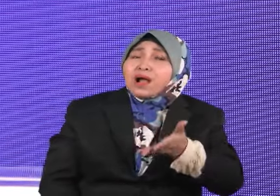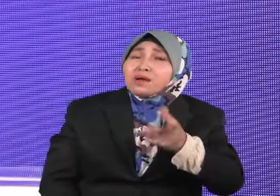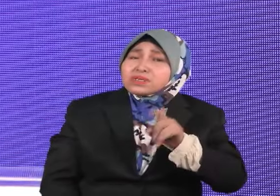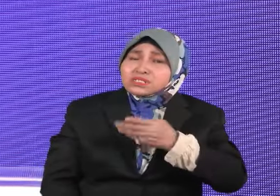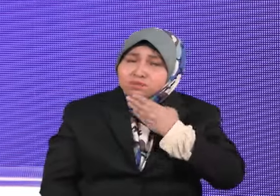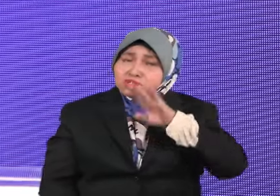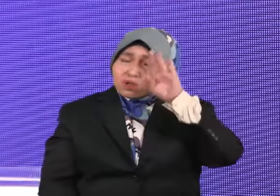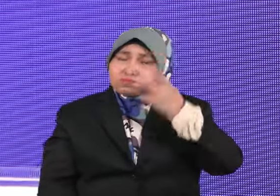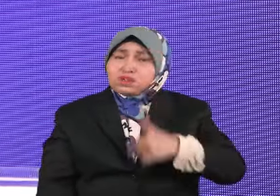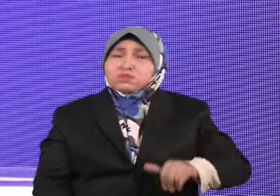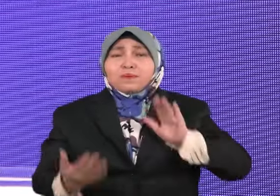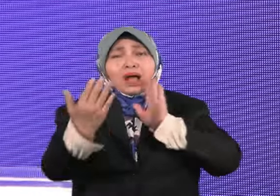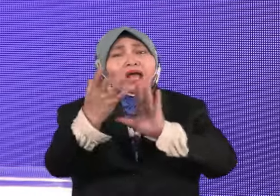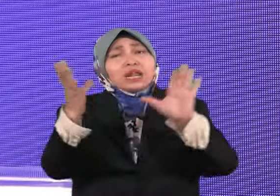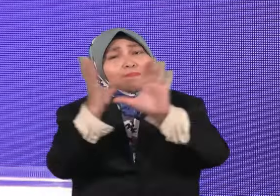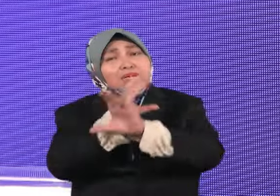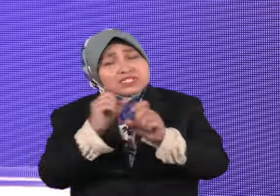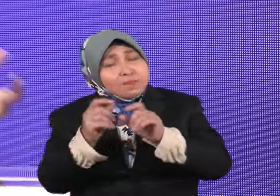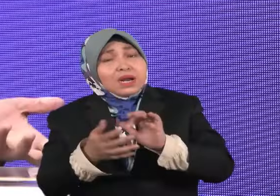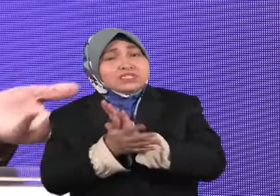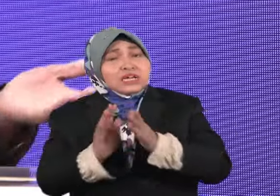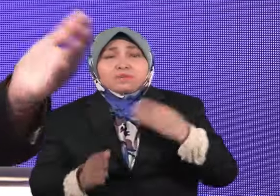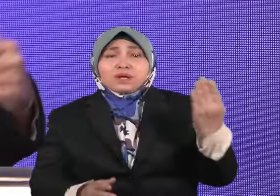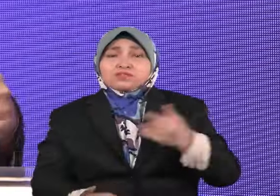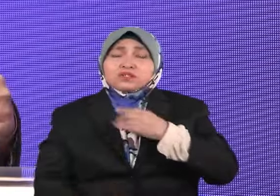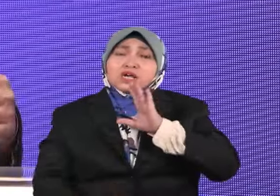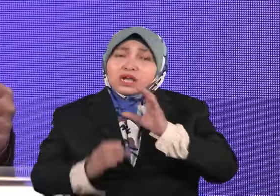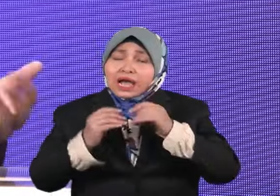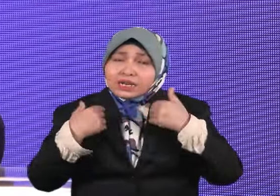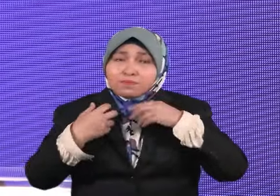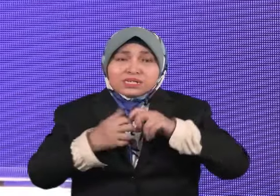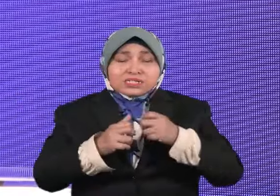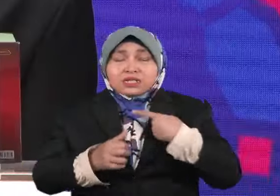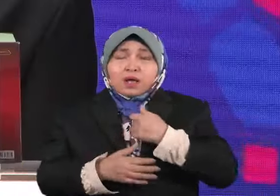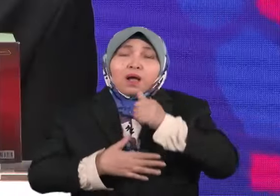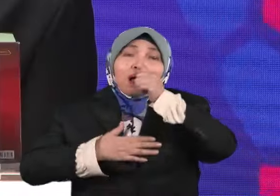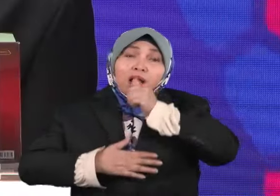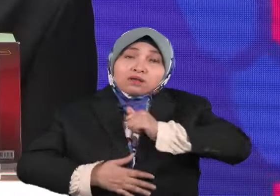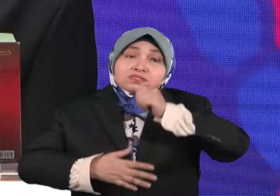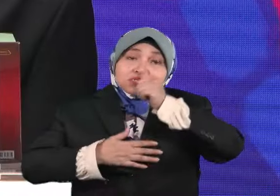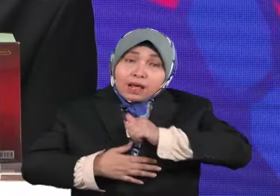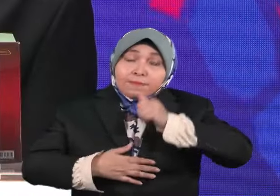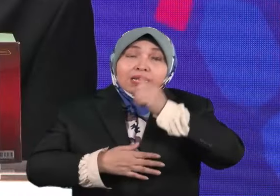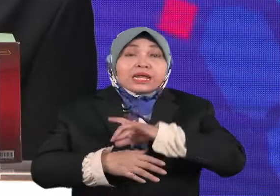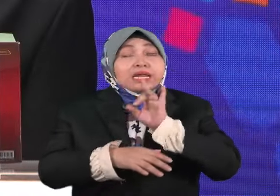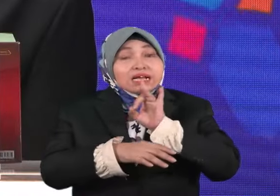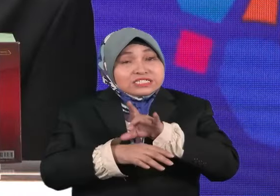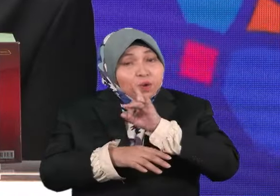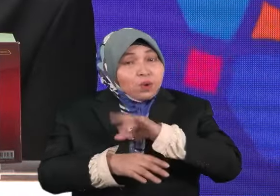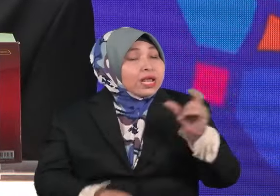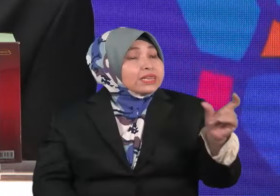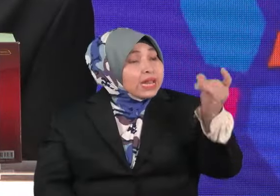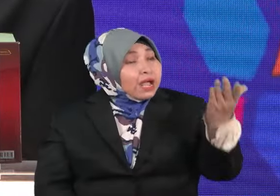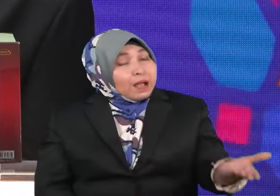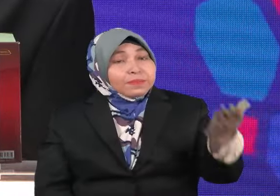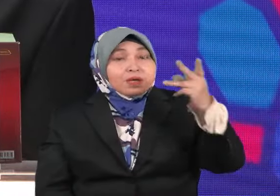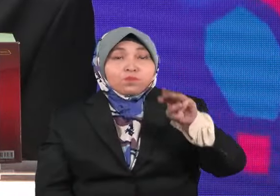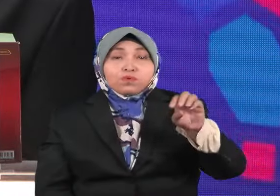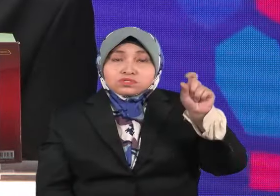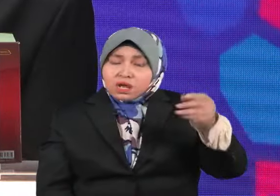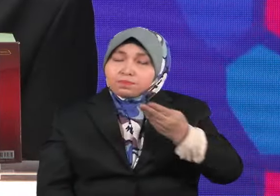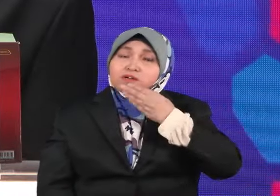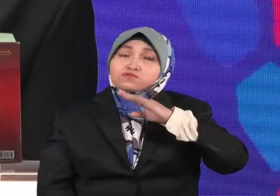keadaan mereka menghadapi cabaran, sebenarnya biasa orang cakap kalau ada masalah, kita kena bersabar kan? Tapi dinasihatkan oleh Nabi Musa AS